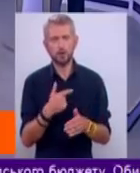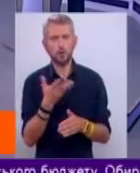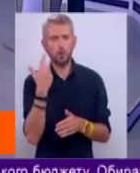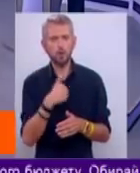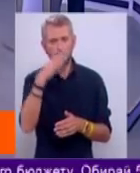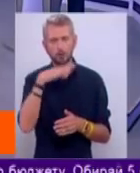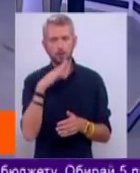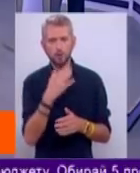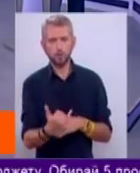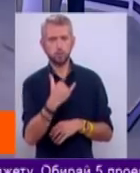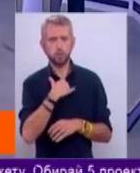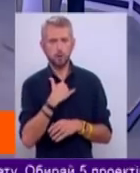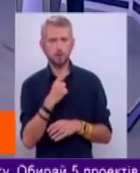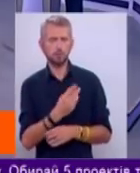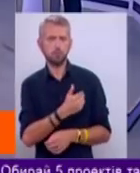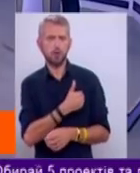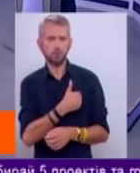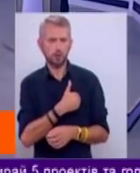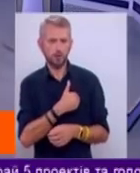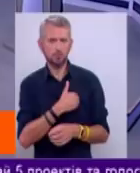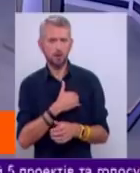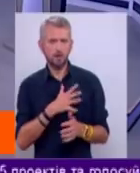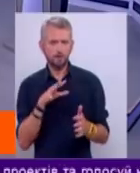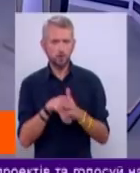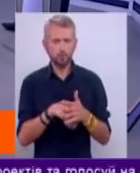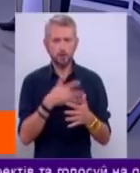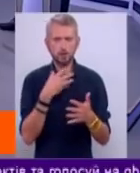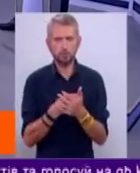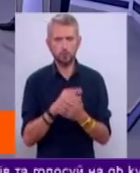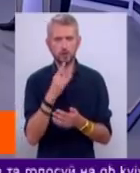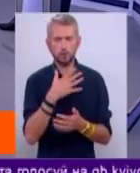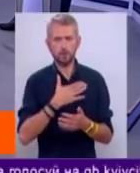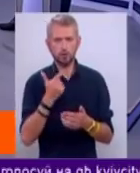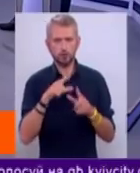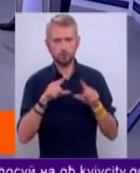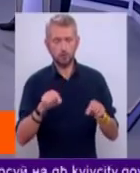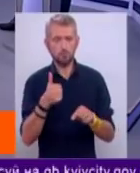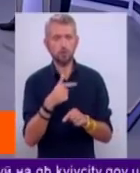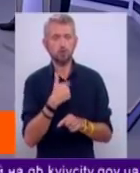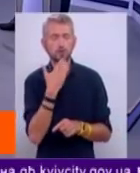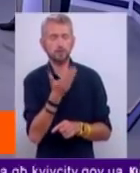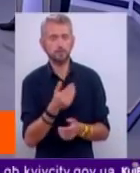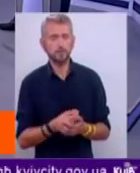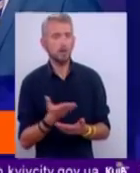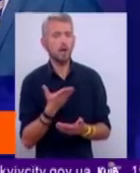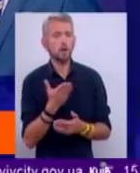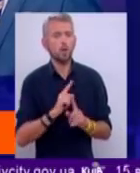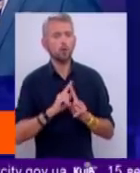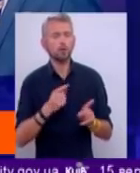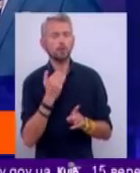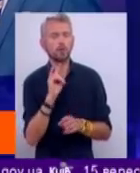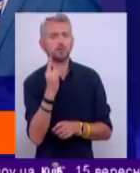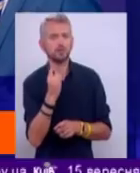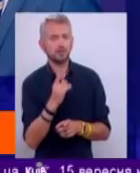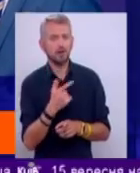приходять батьки з бажанням влаштувати свою дитину до нашої гімназії, перше, що я запитую, які особливості вашої